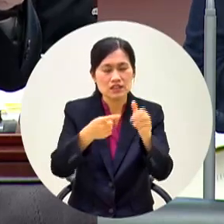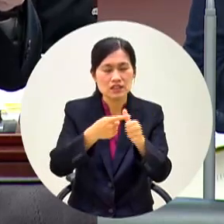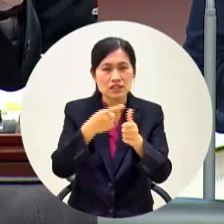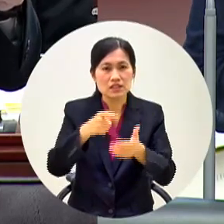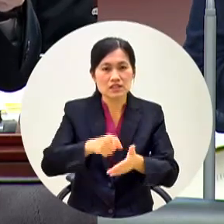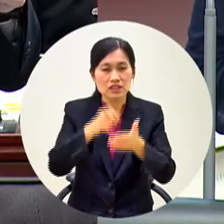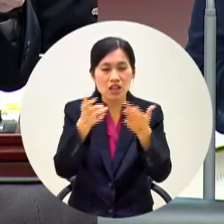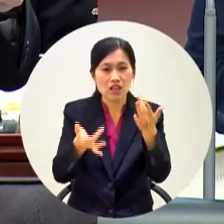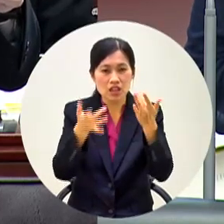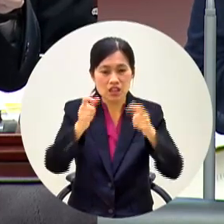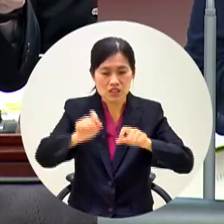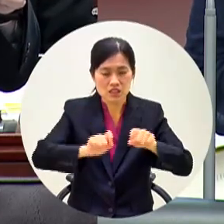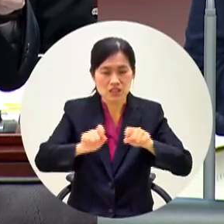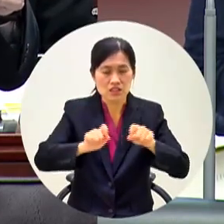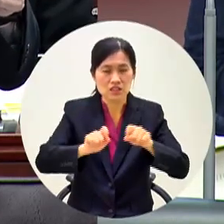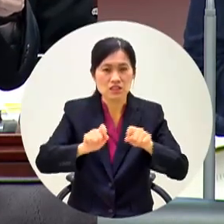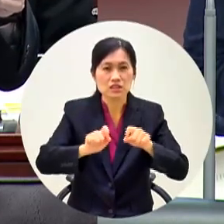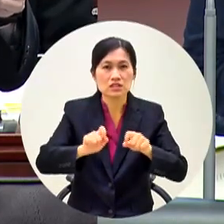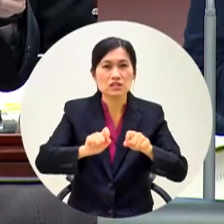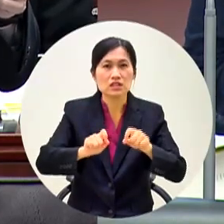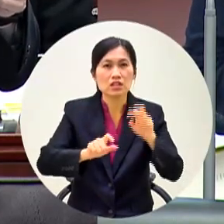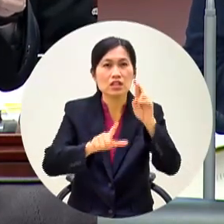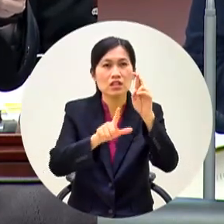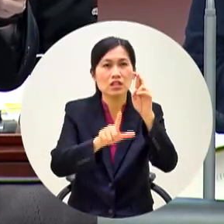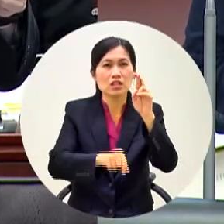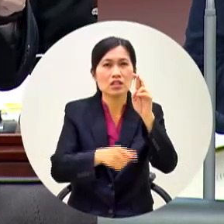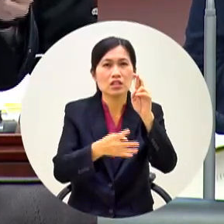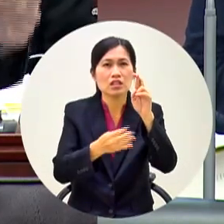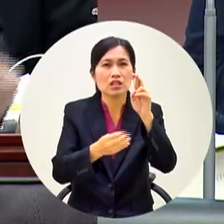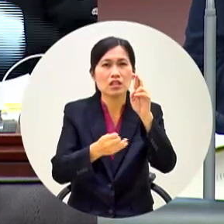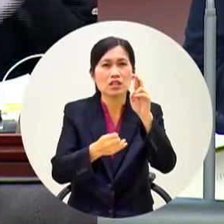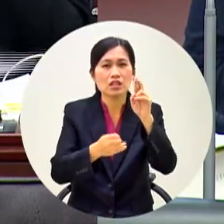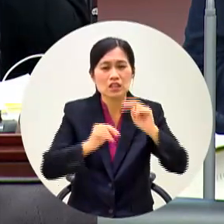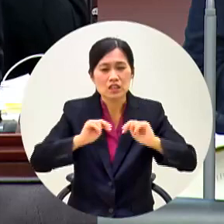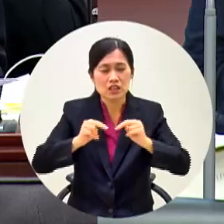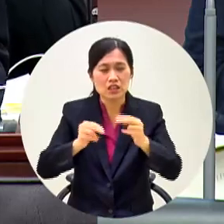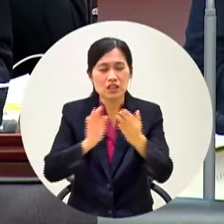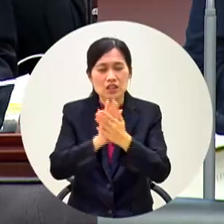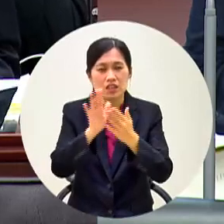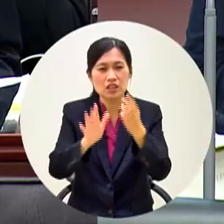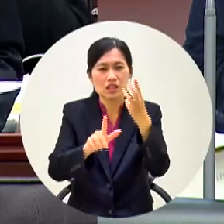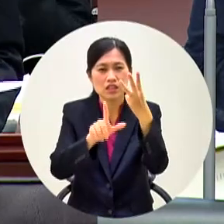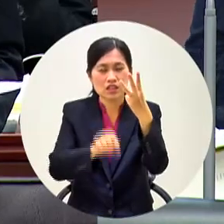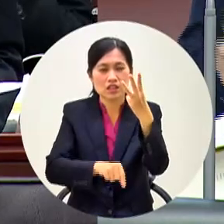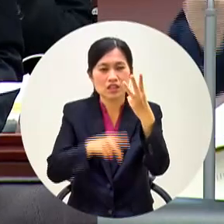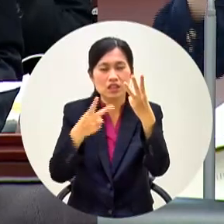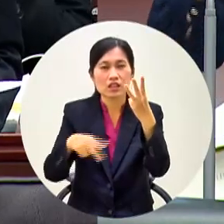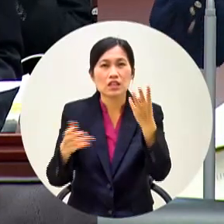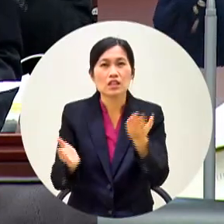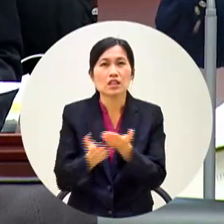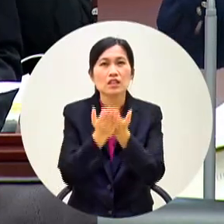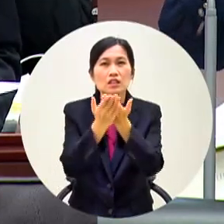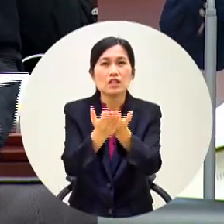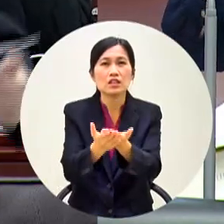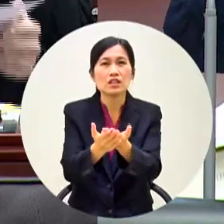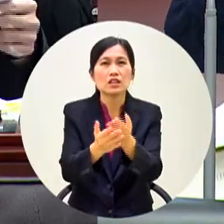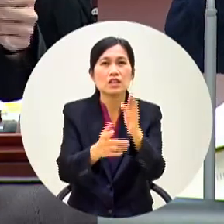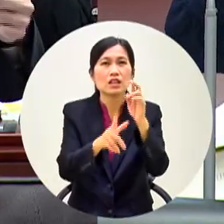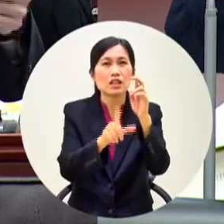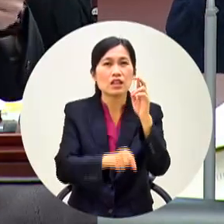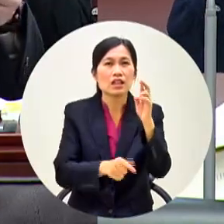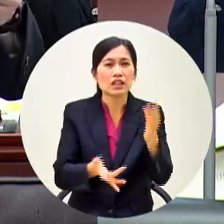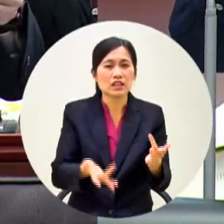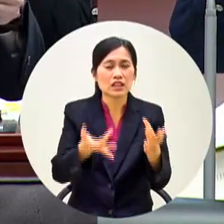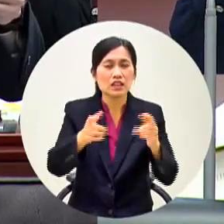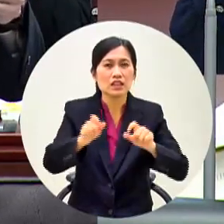草案嘛哈。这个、 12月什么时候、 然后修正之后会在3月的时候提出。 12月提出草